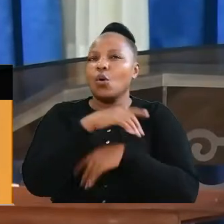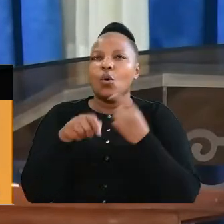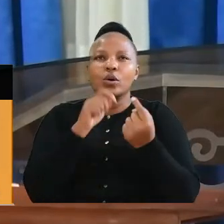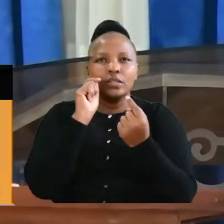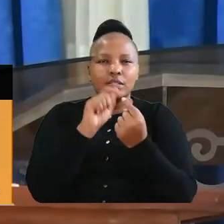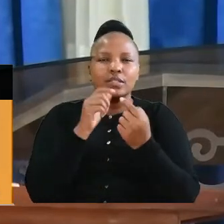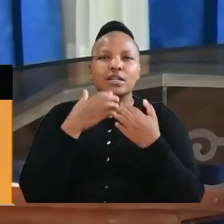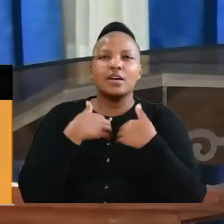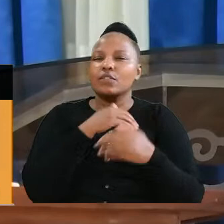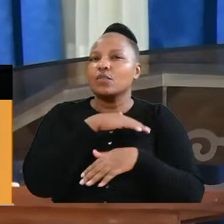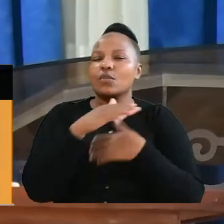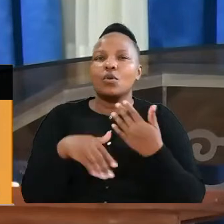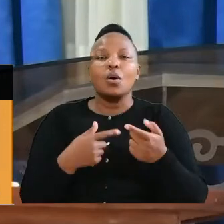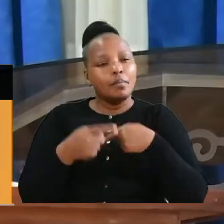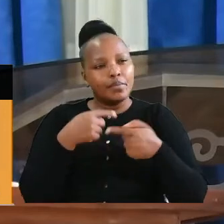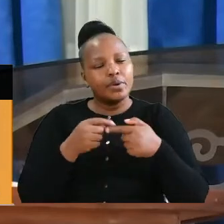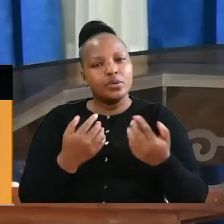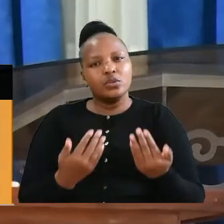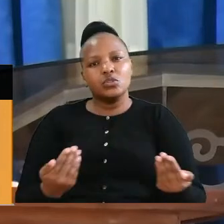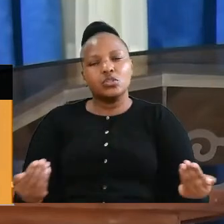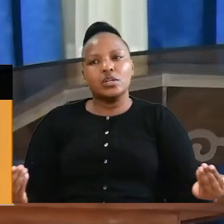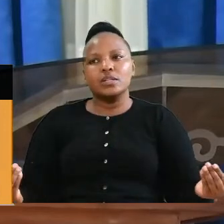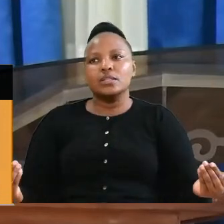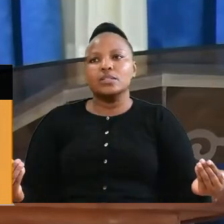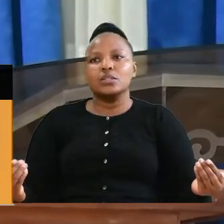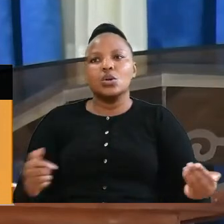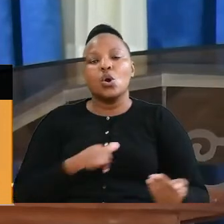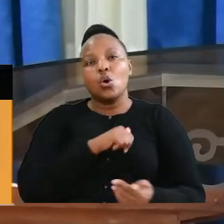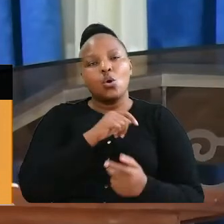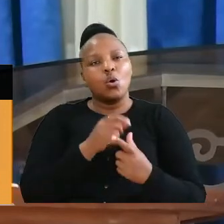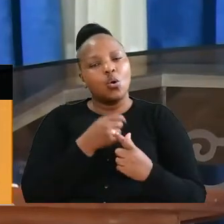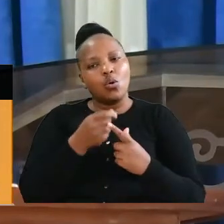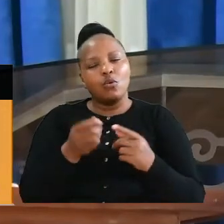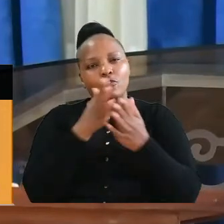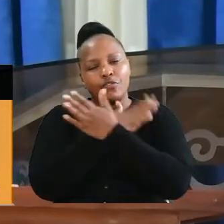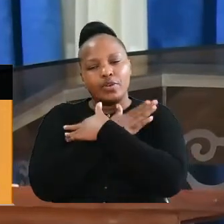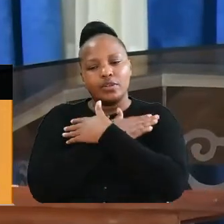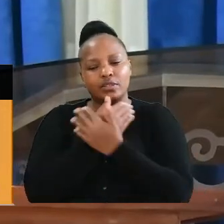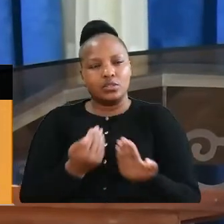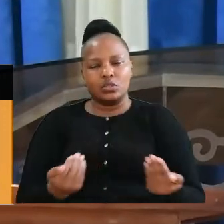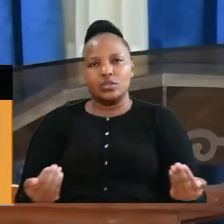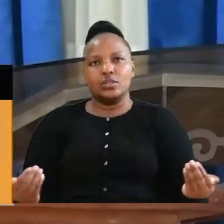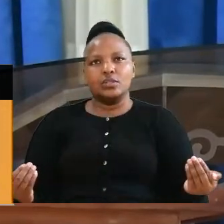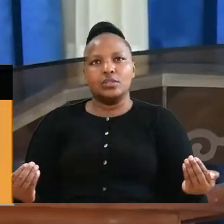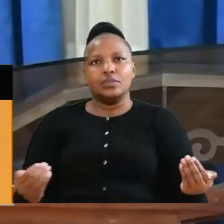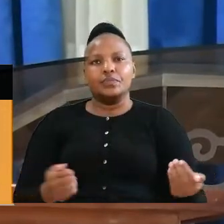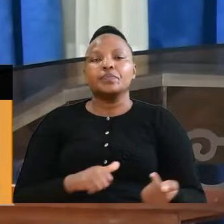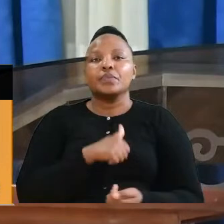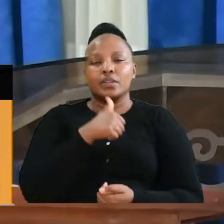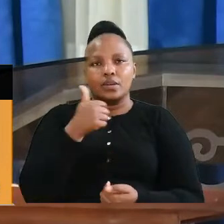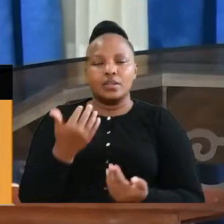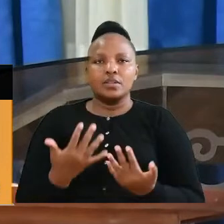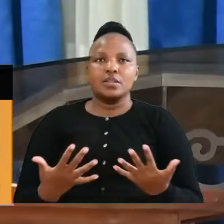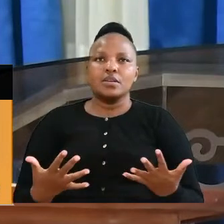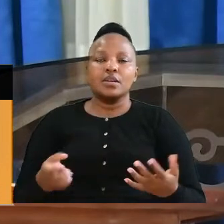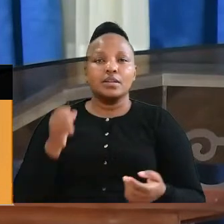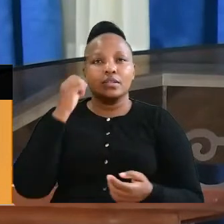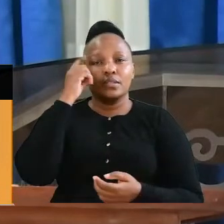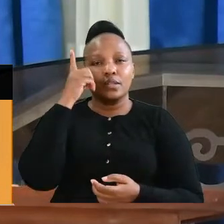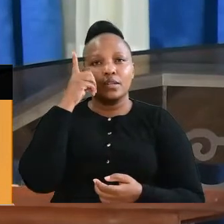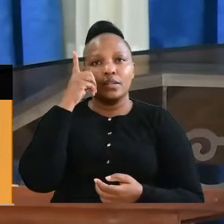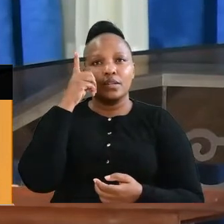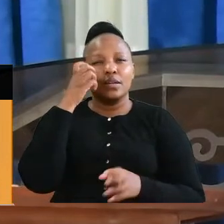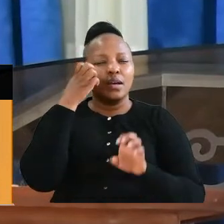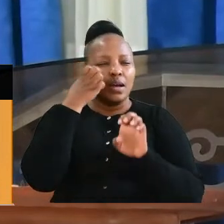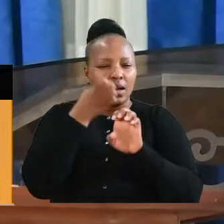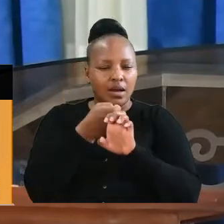for you to bring your child or to refer a friend or a relative. Jambo jingine, tunaelewa kwamba kuna ugumu